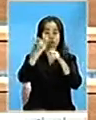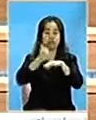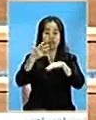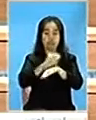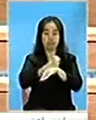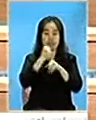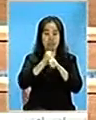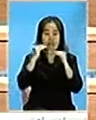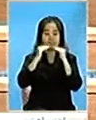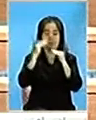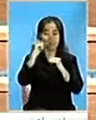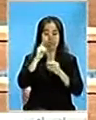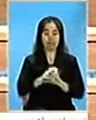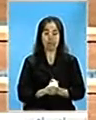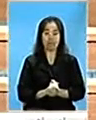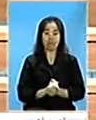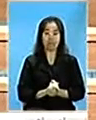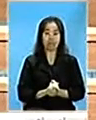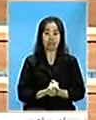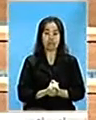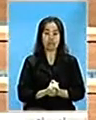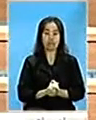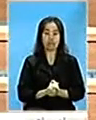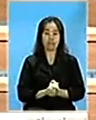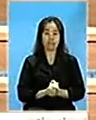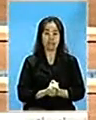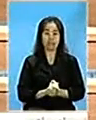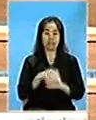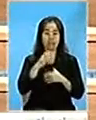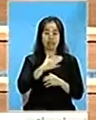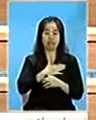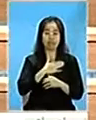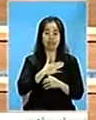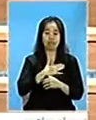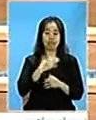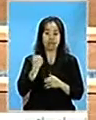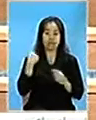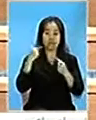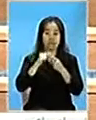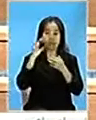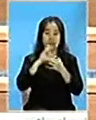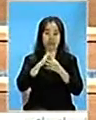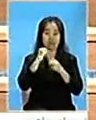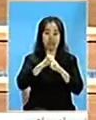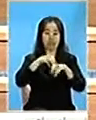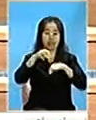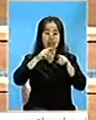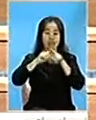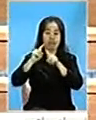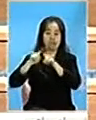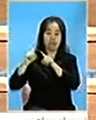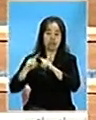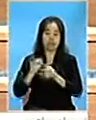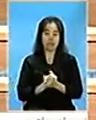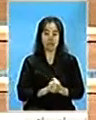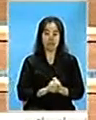เป็นธรรมท่านประธานครับและเมื่อมาดูถึงเรื่องราวต่าง